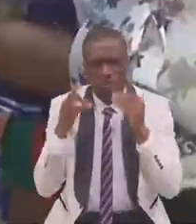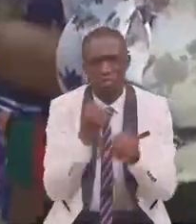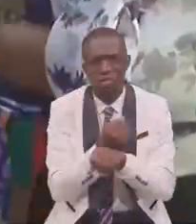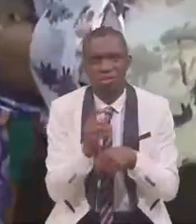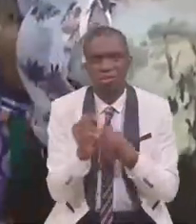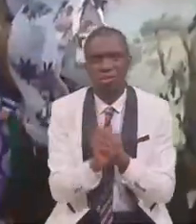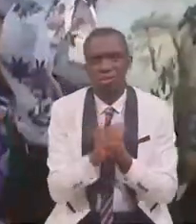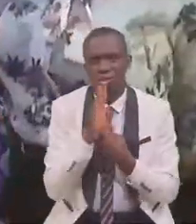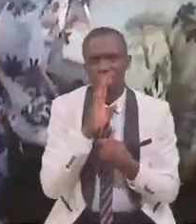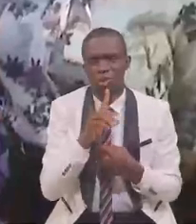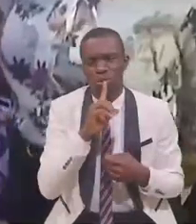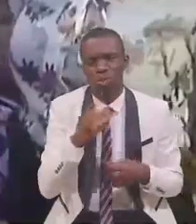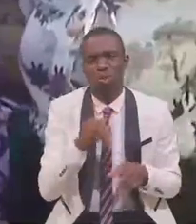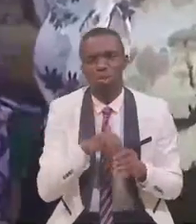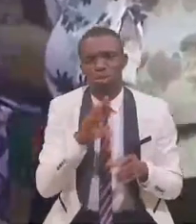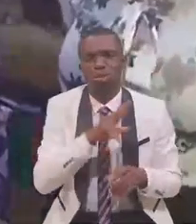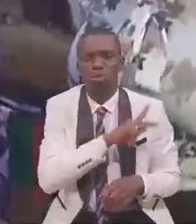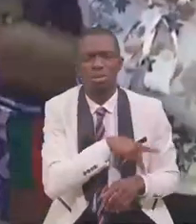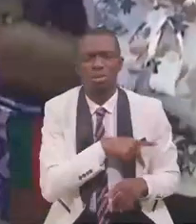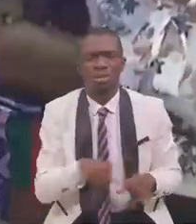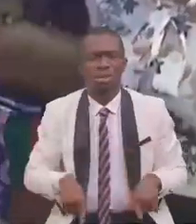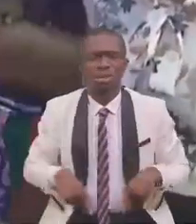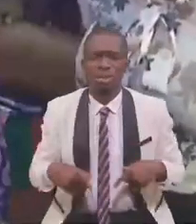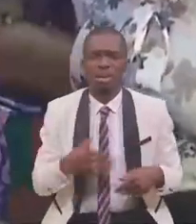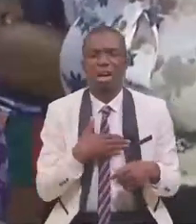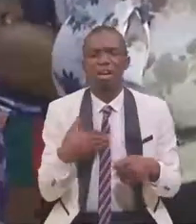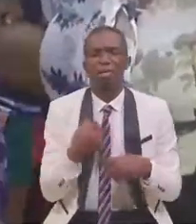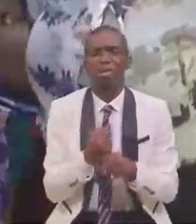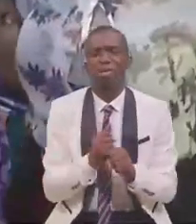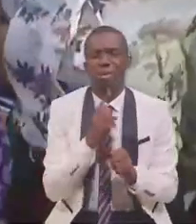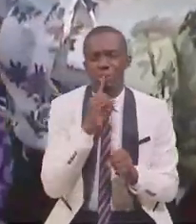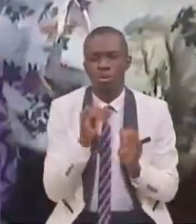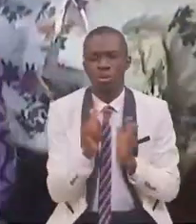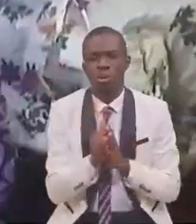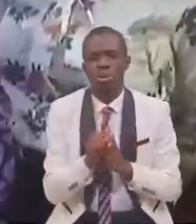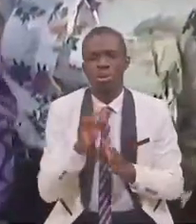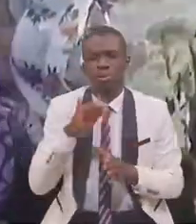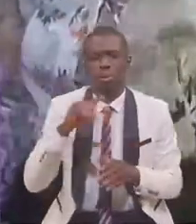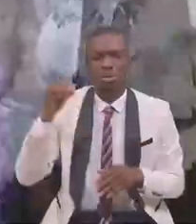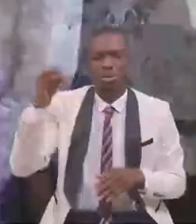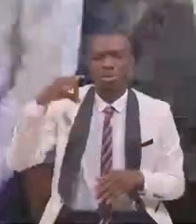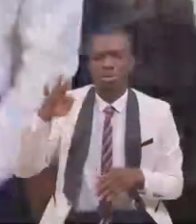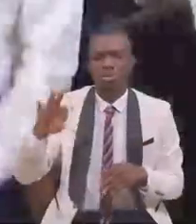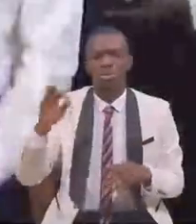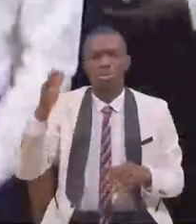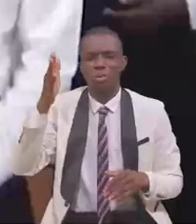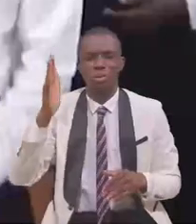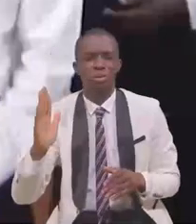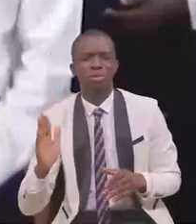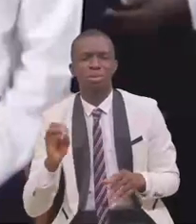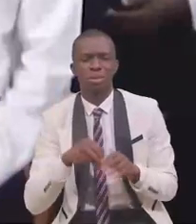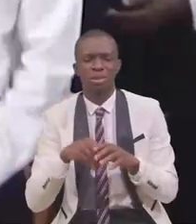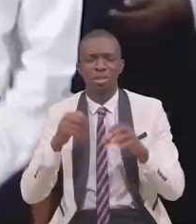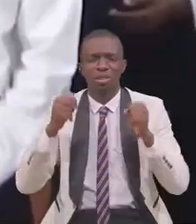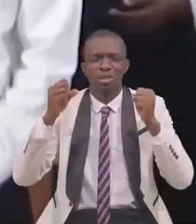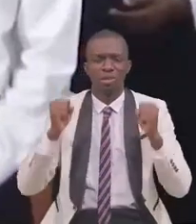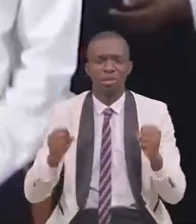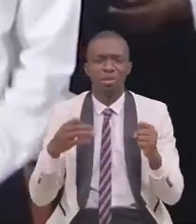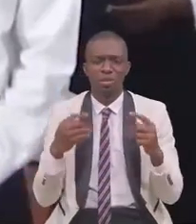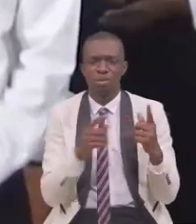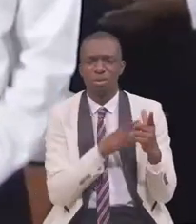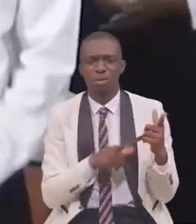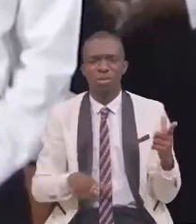que l'expérience du salut soit réelle dans votre vie personnelle. Et faites tout que par la grâce de Dieu, par l'enseignement de la parole et